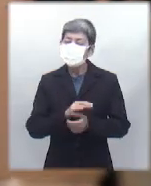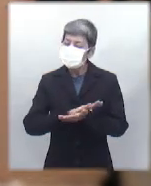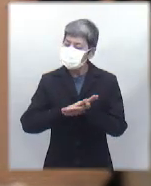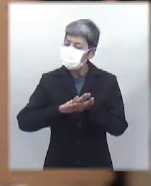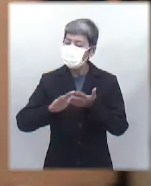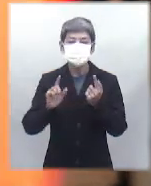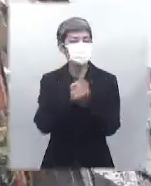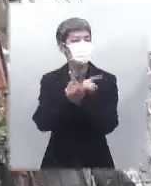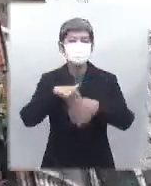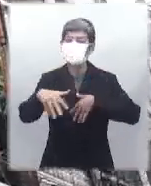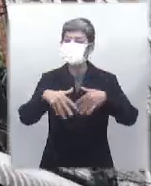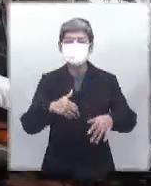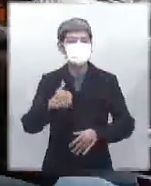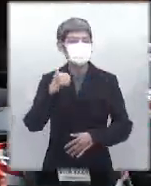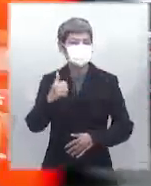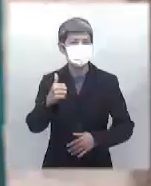สะอาดดีสังคมดี